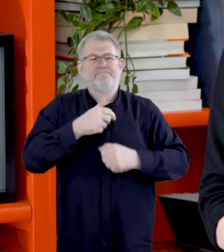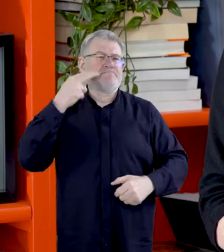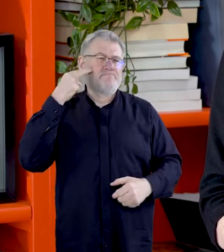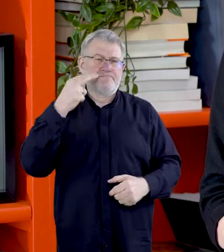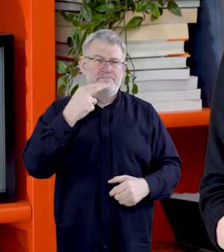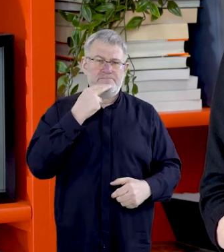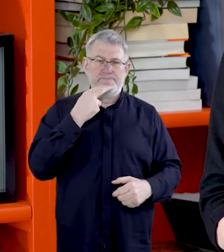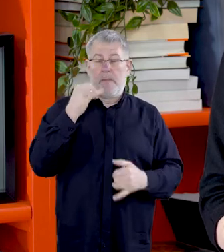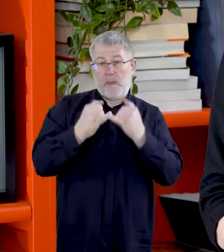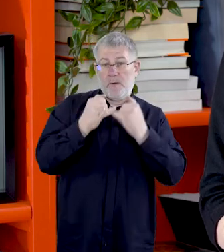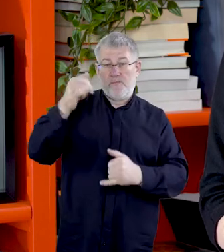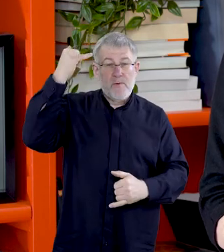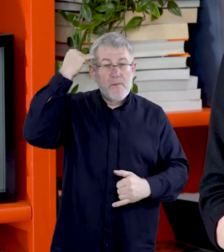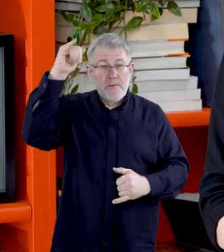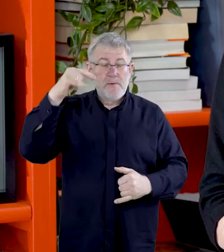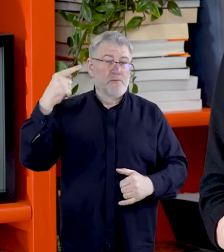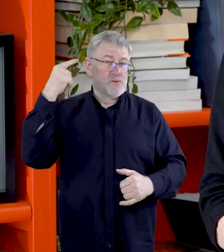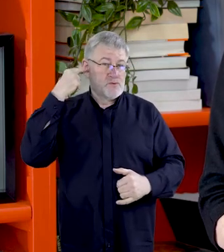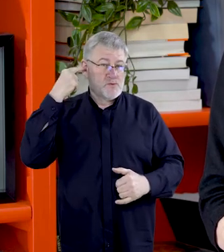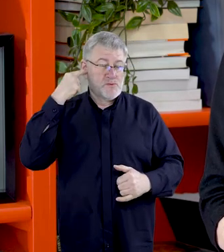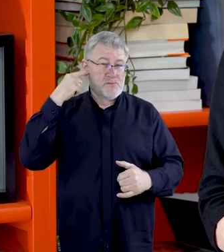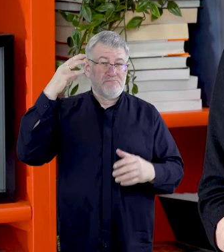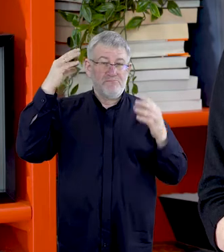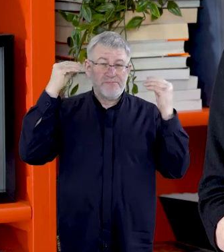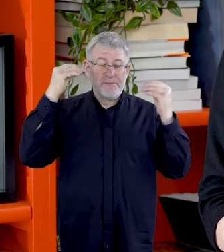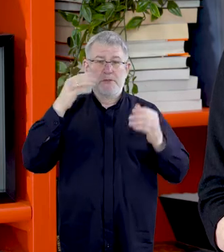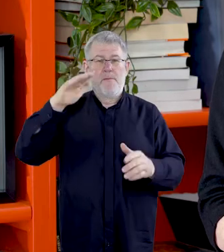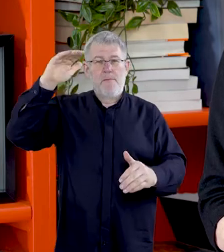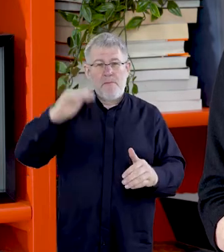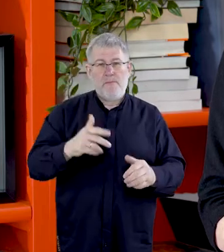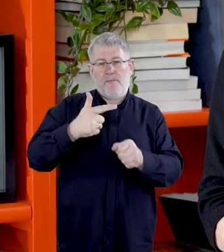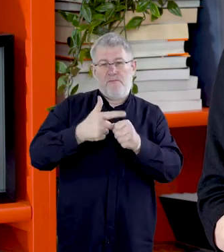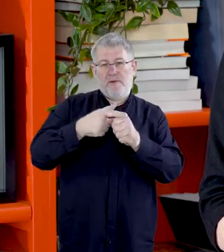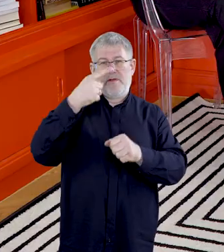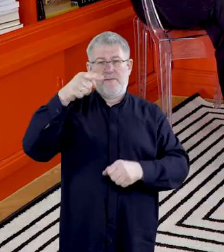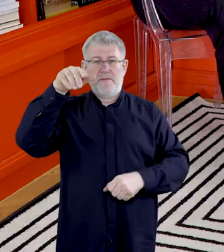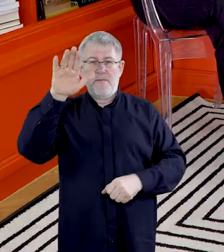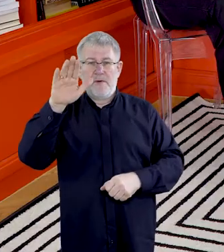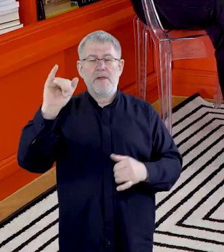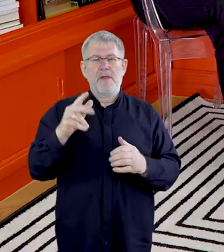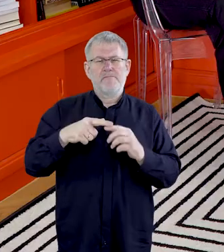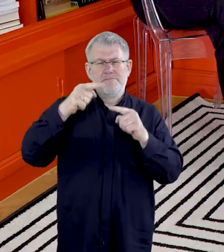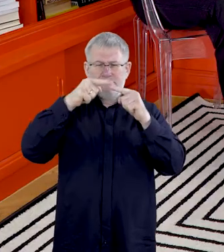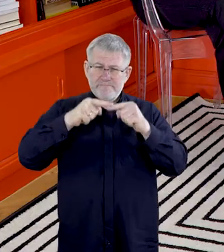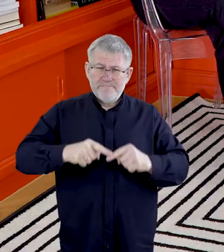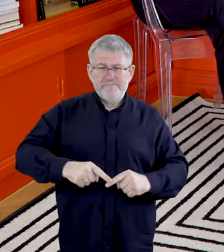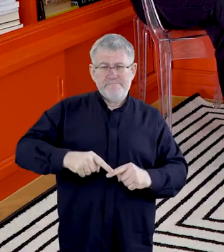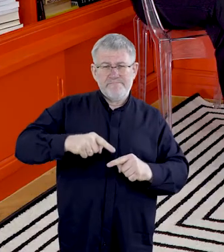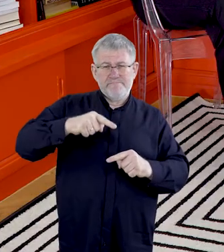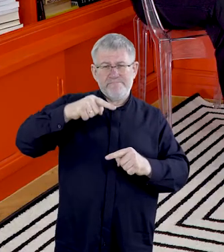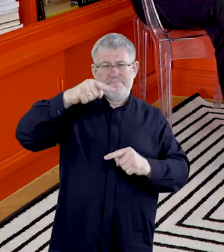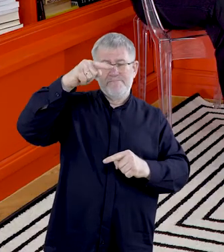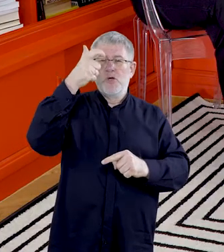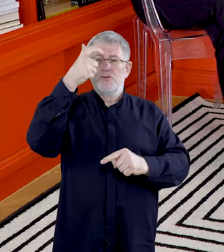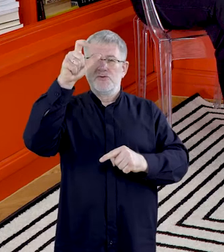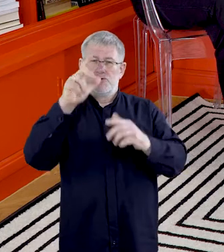jeśli chodzi o ubytki słuchu, to poniżej 20 decybeli, tak, i jak idziemy w dół do 100,